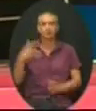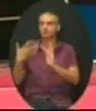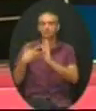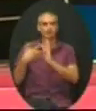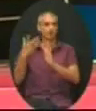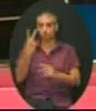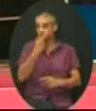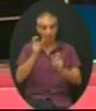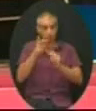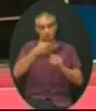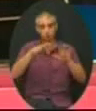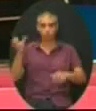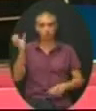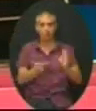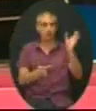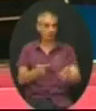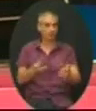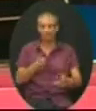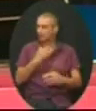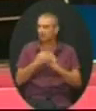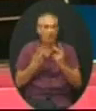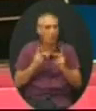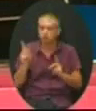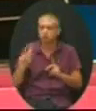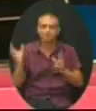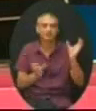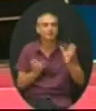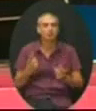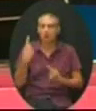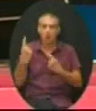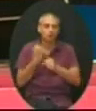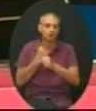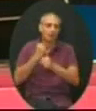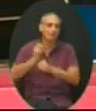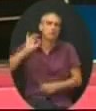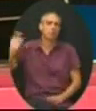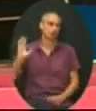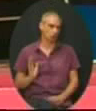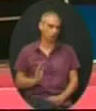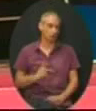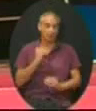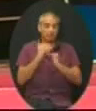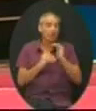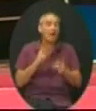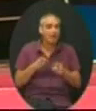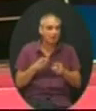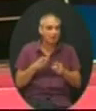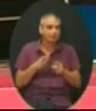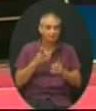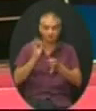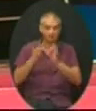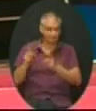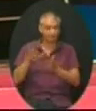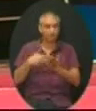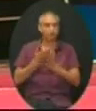כל הכבוד. שראש הממשלה מינה. אז אני מסביר לך את התהליך, זה לא משנה מי מינה. כל אחד עושה את העבודה שלו. התהליך הוא שהפרקליטות